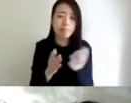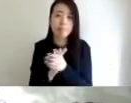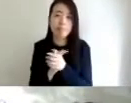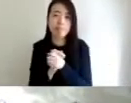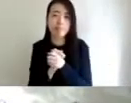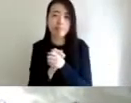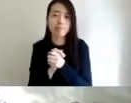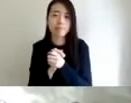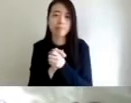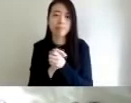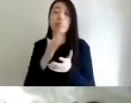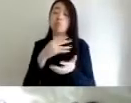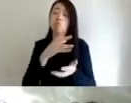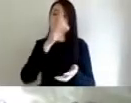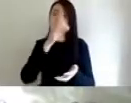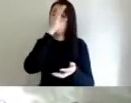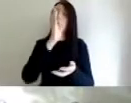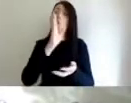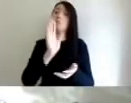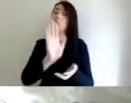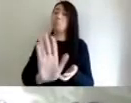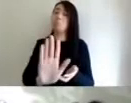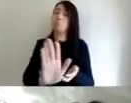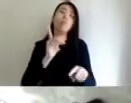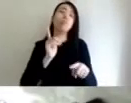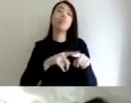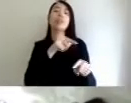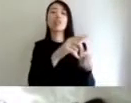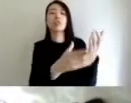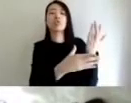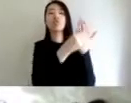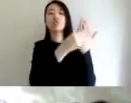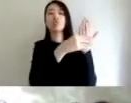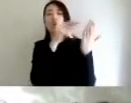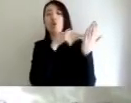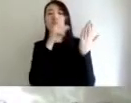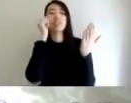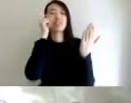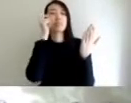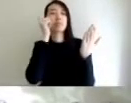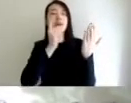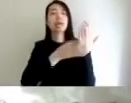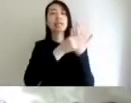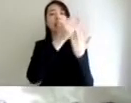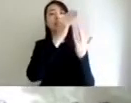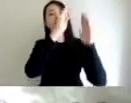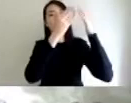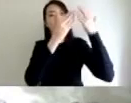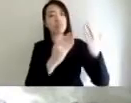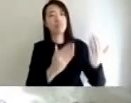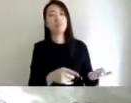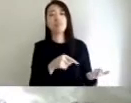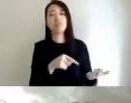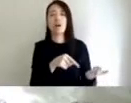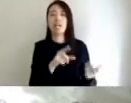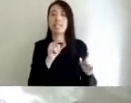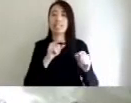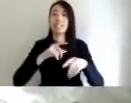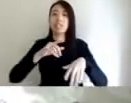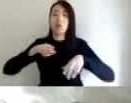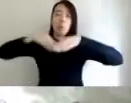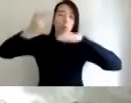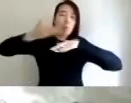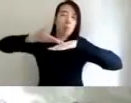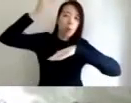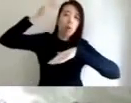但係咧，原來呢一棵樹咧係一棵落葉樹嚟嘅。落葉樹咧，即係佢同木棉一樣啦，佢可能到秋天、冬